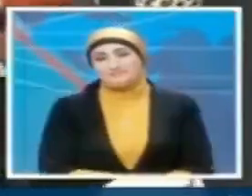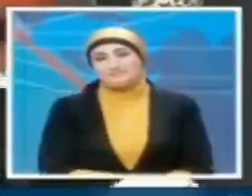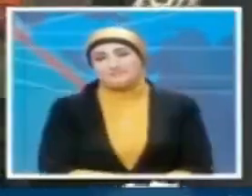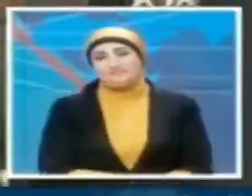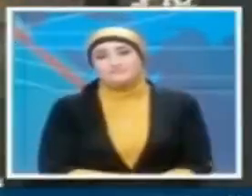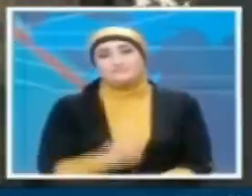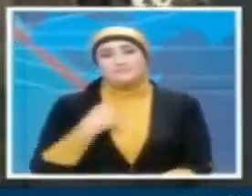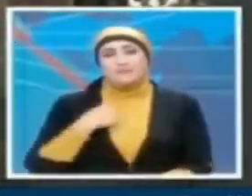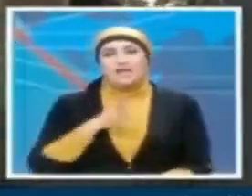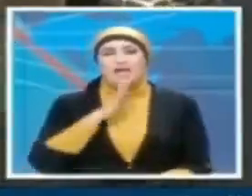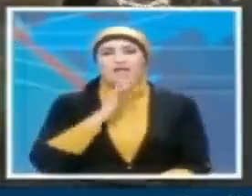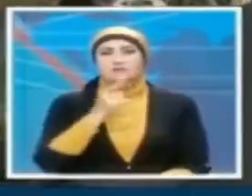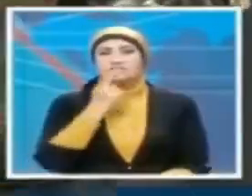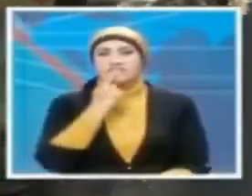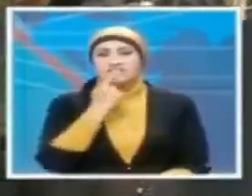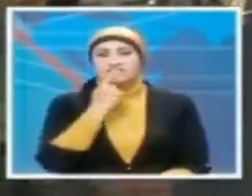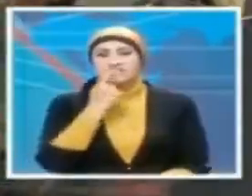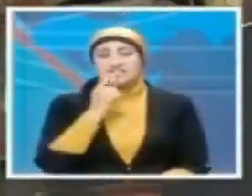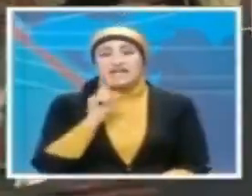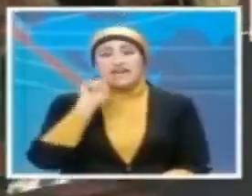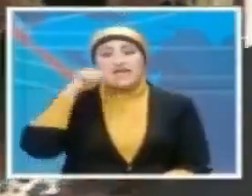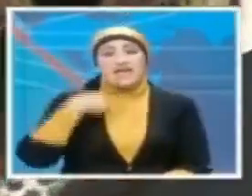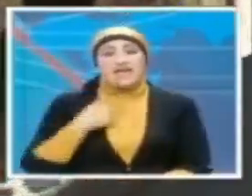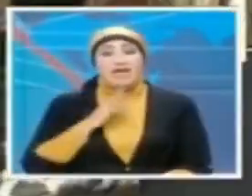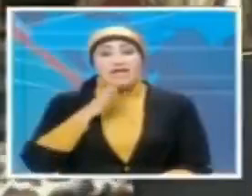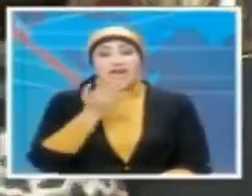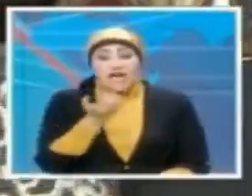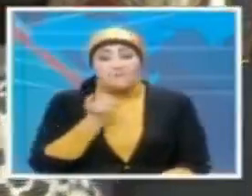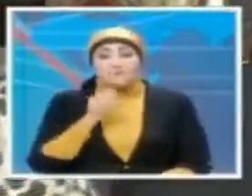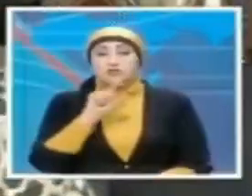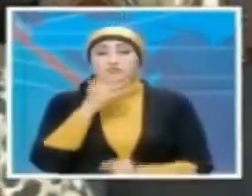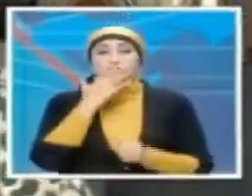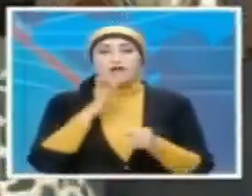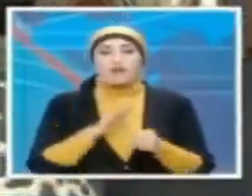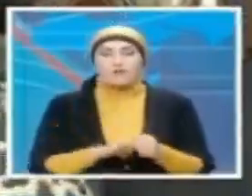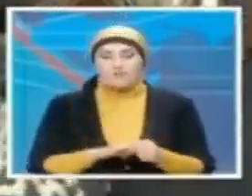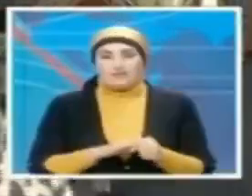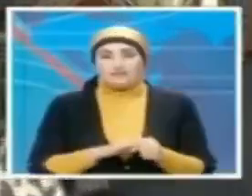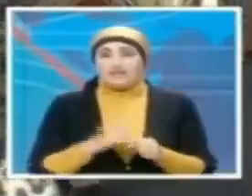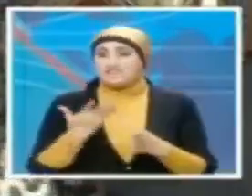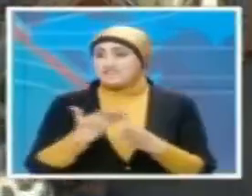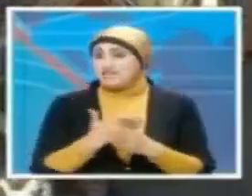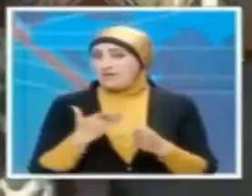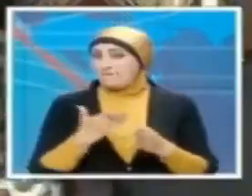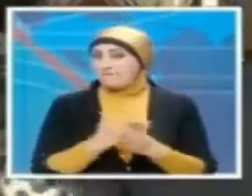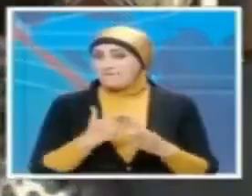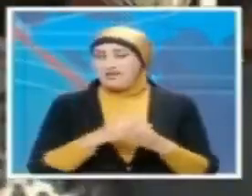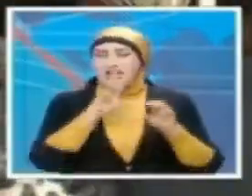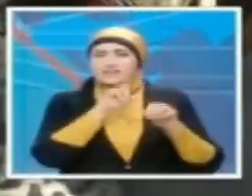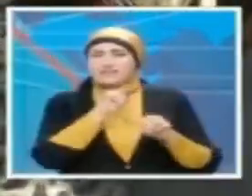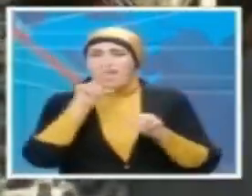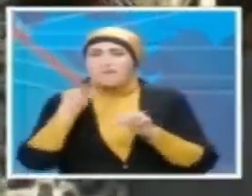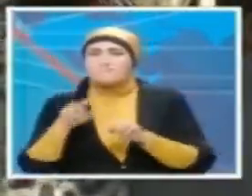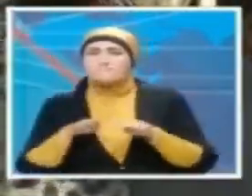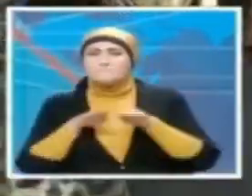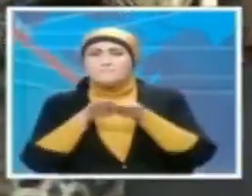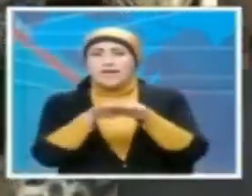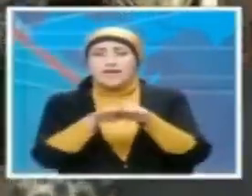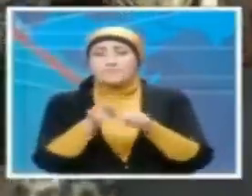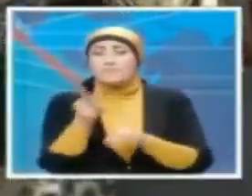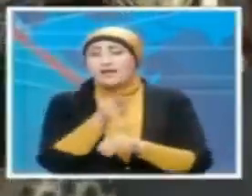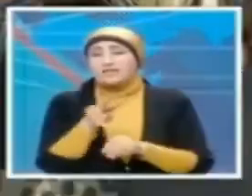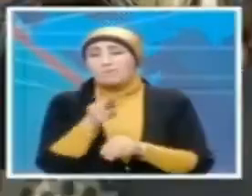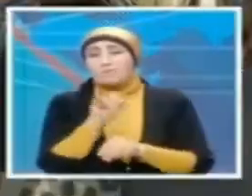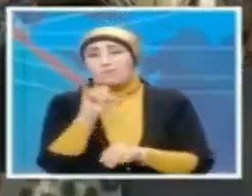ان كل عام ينطلق هذا المهرجان في هذا التوقيت قبل شهر رمضان المبارك، بحيث ان المهرجان يتزامن ويتسق مع حدثين مهمين